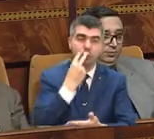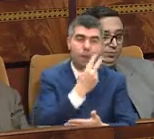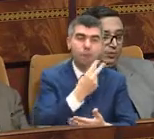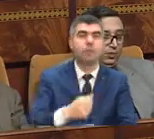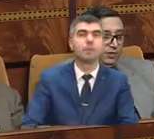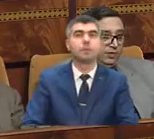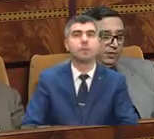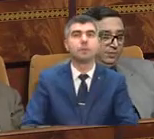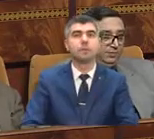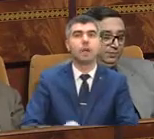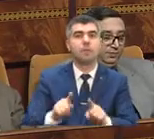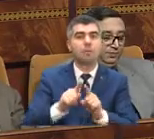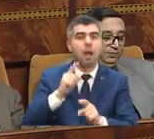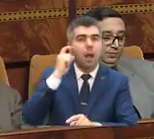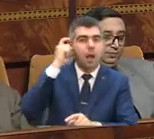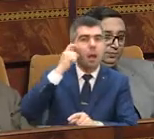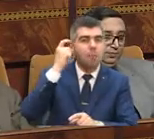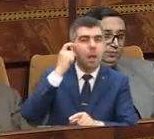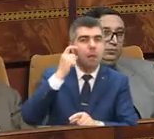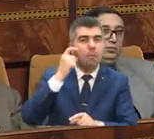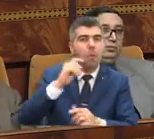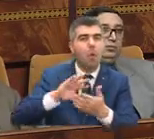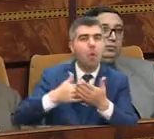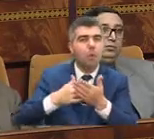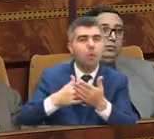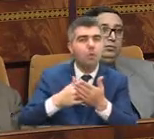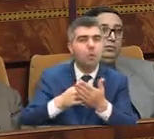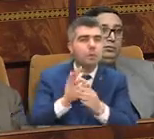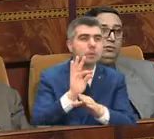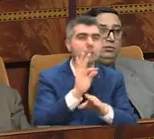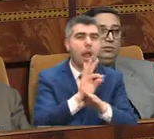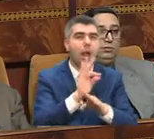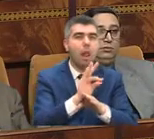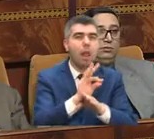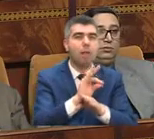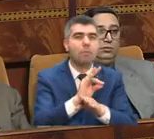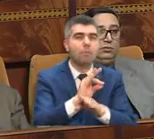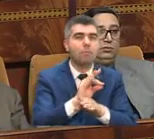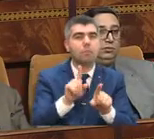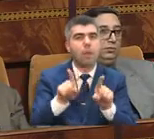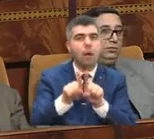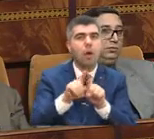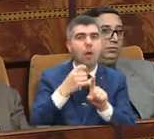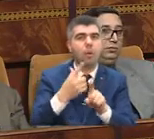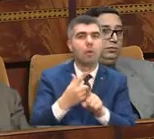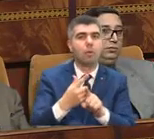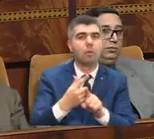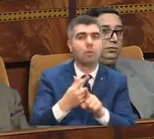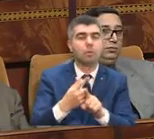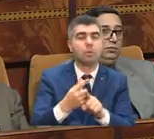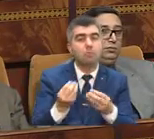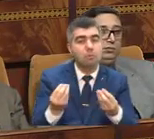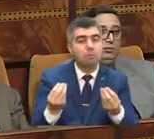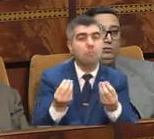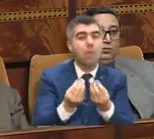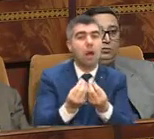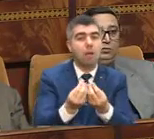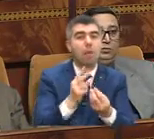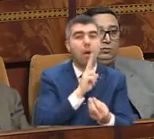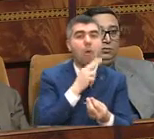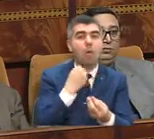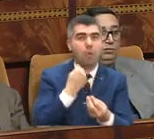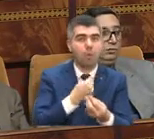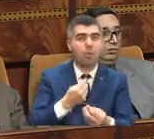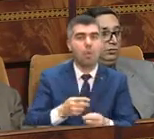كيخصنا نفكروا ونصحوا الإخوان ديالنا اللي هما في داخل الحكومة، لأن دي ماشي مسؤولية